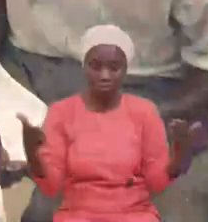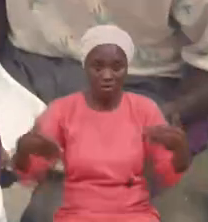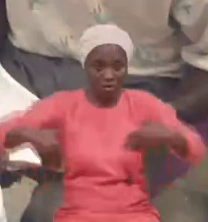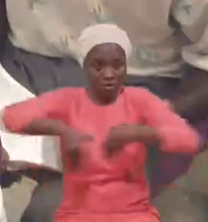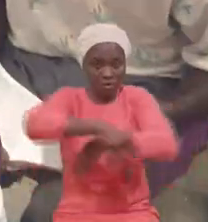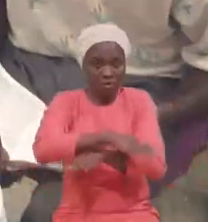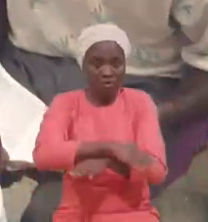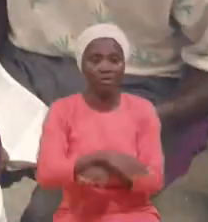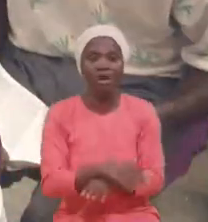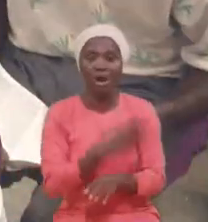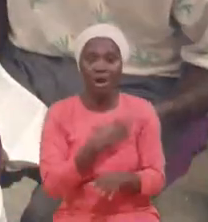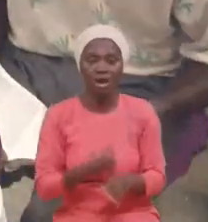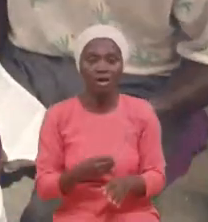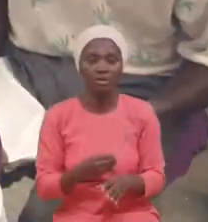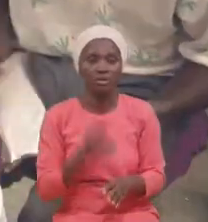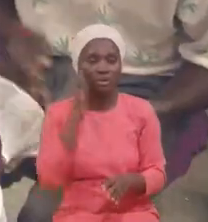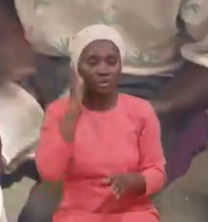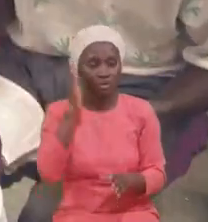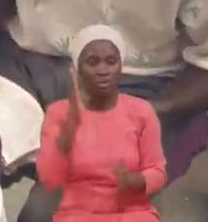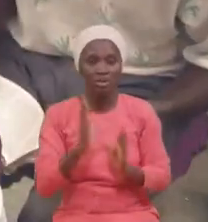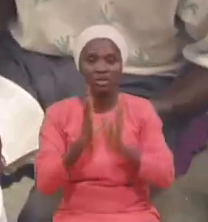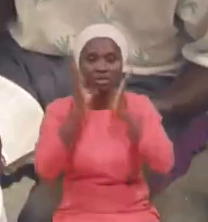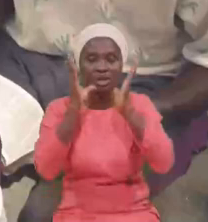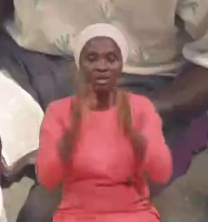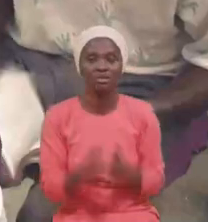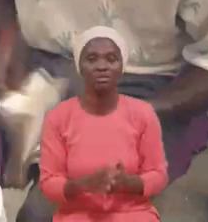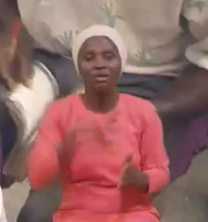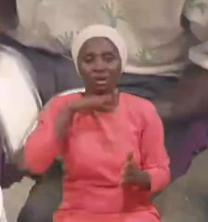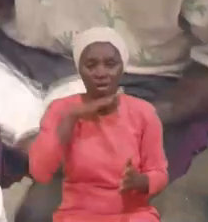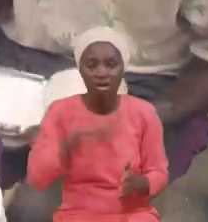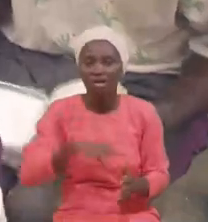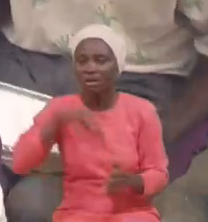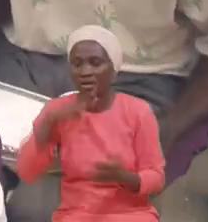et criera impur, impur.